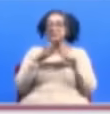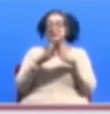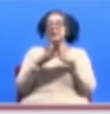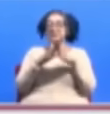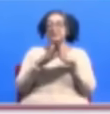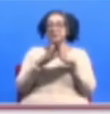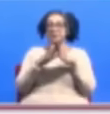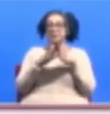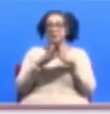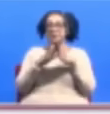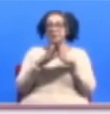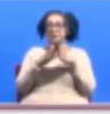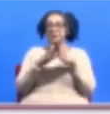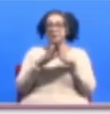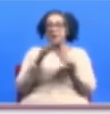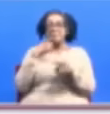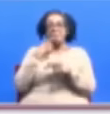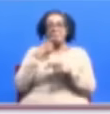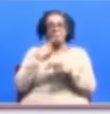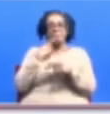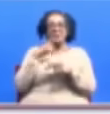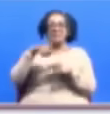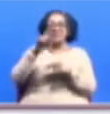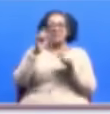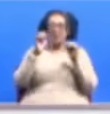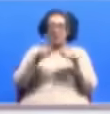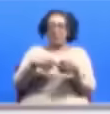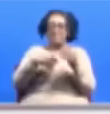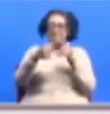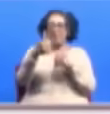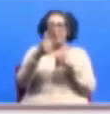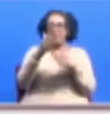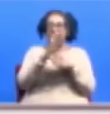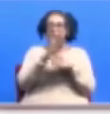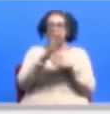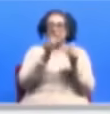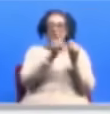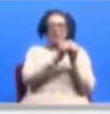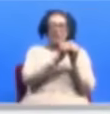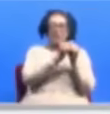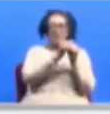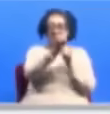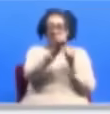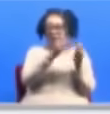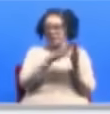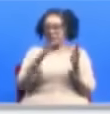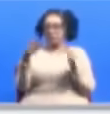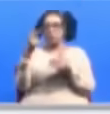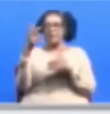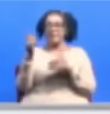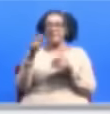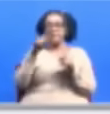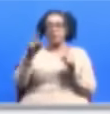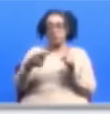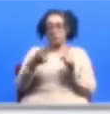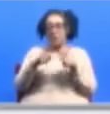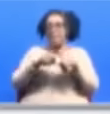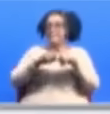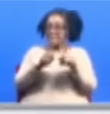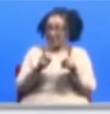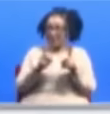nao ngono, akidai kuwa na uwezo wa kuwalipa kati ya shilingi 10,500 na 25,000,